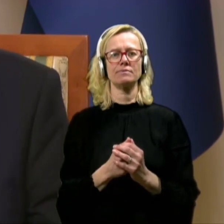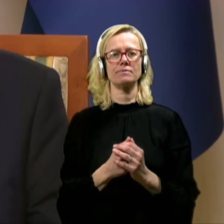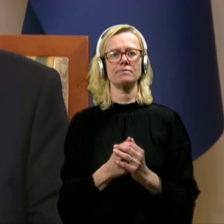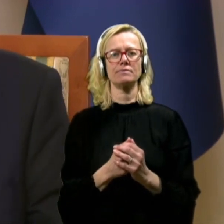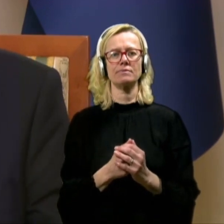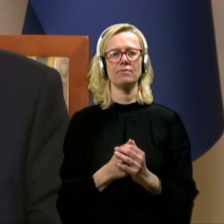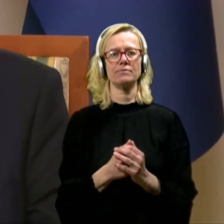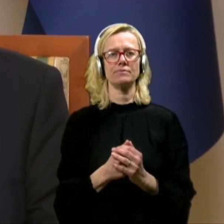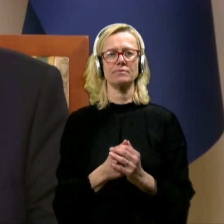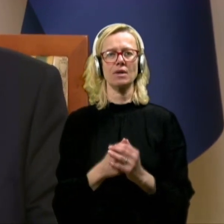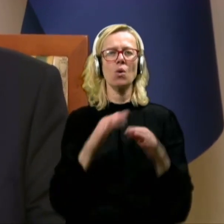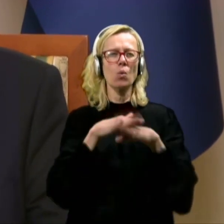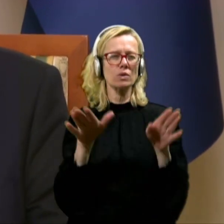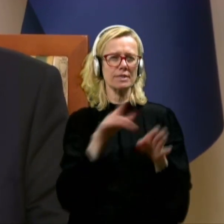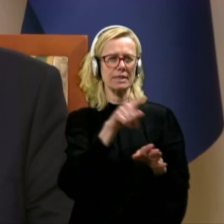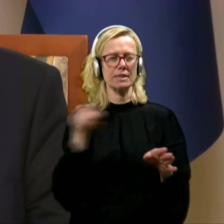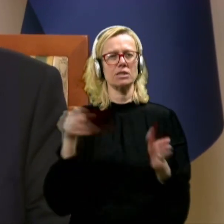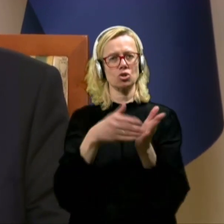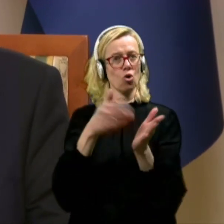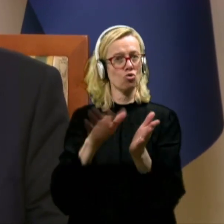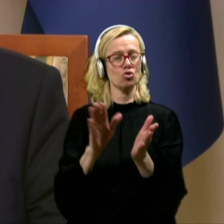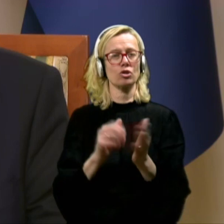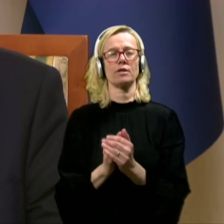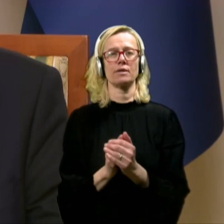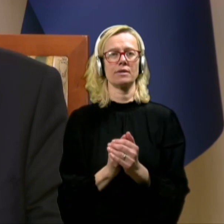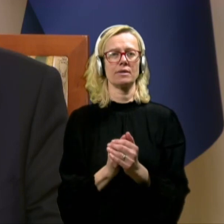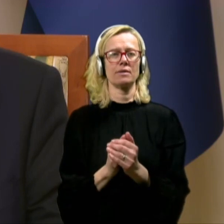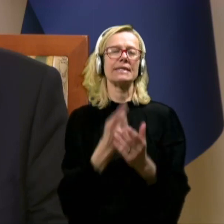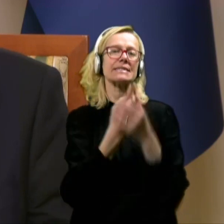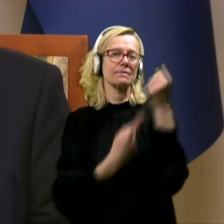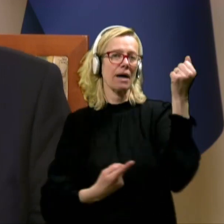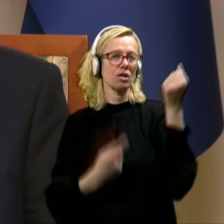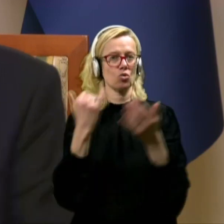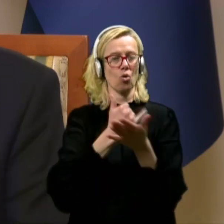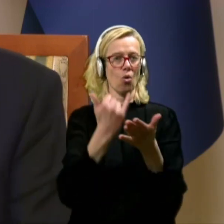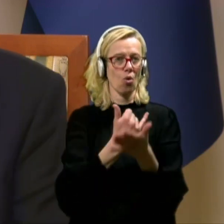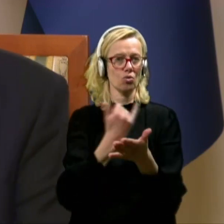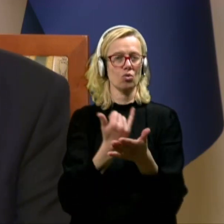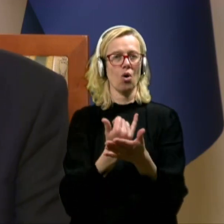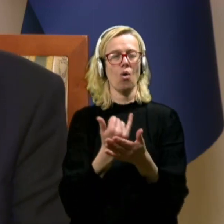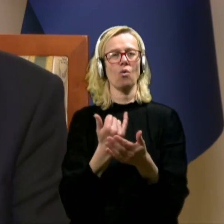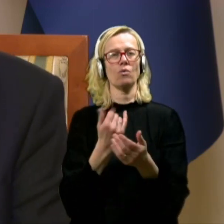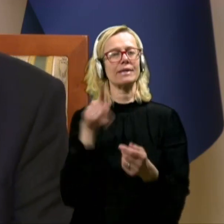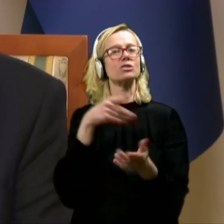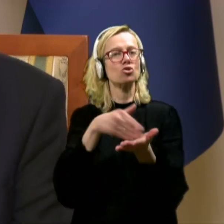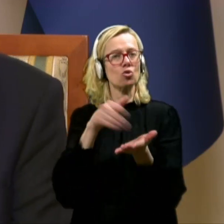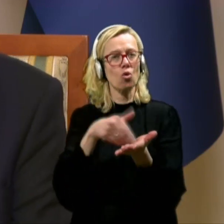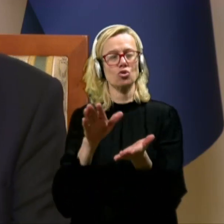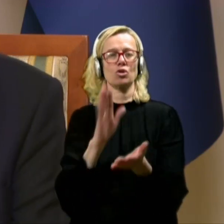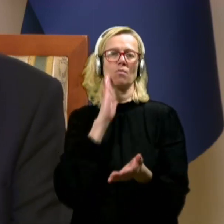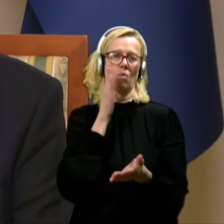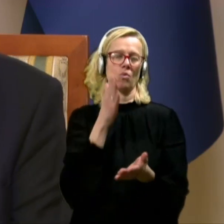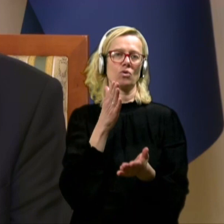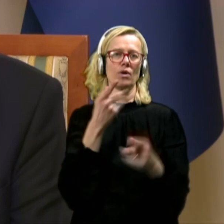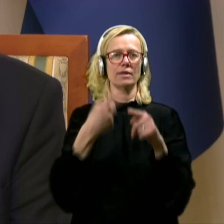Zdaj, vsi ti stroški oziroma izpad dohodkov in stroški bodo